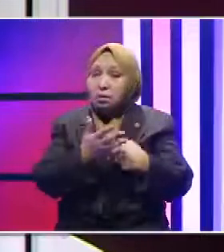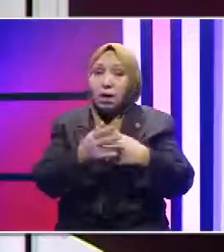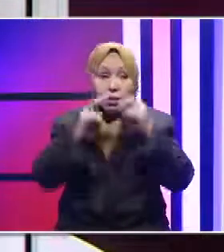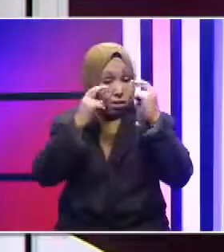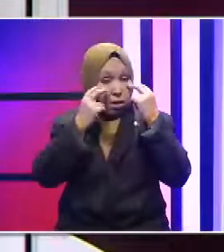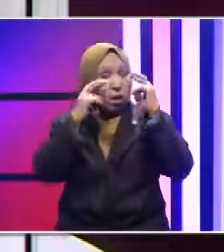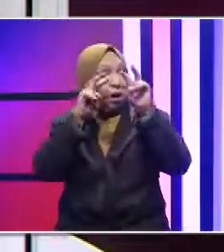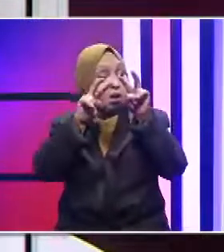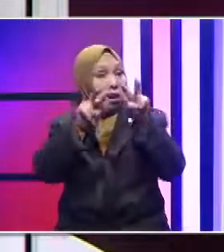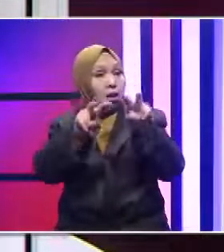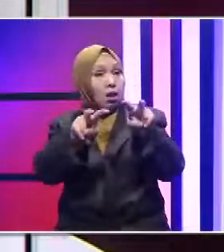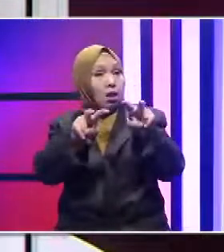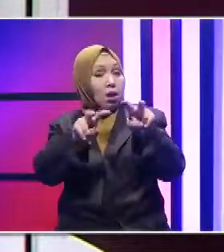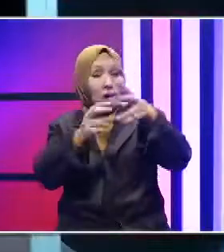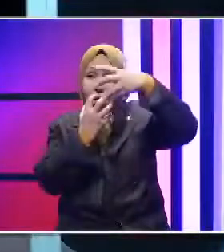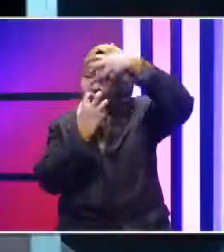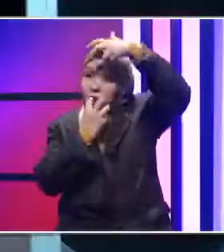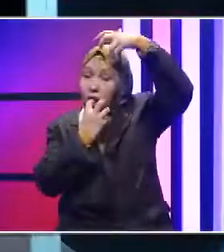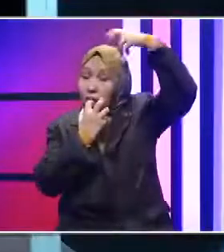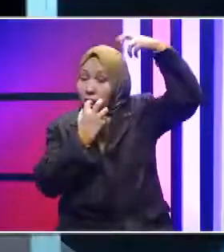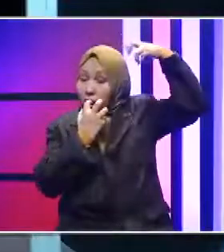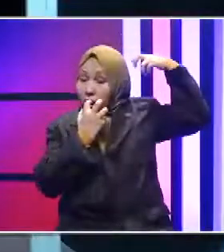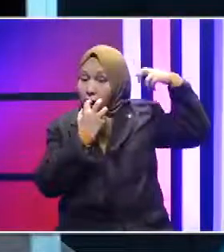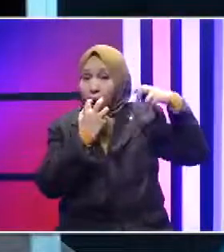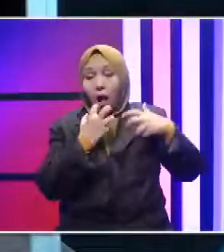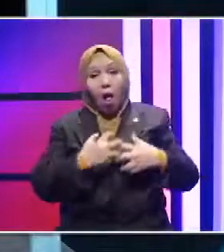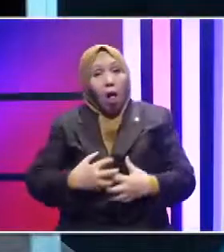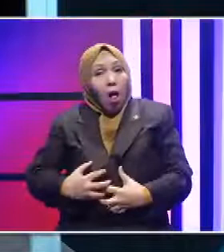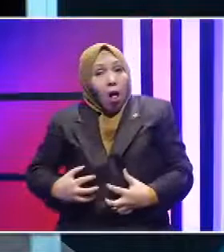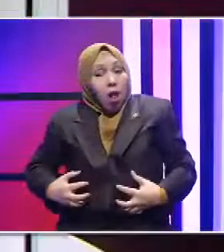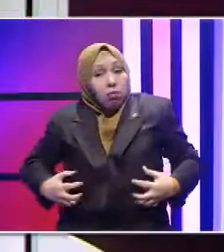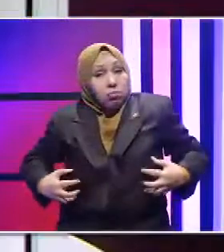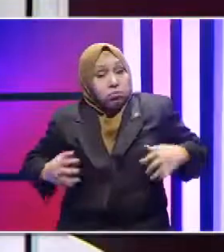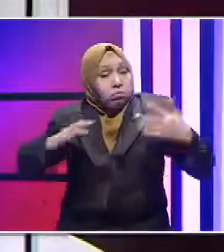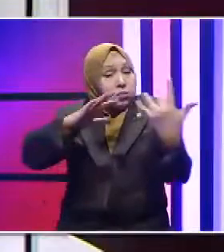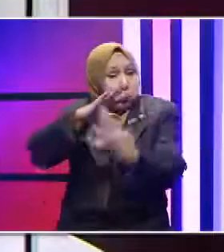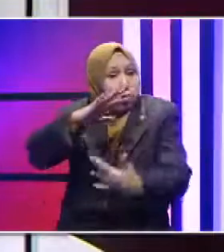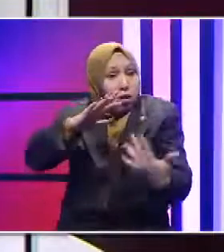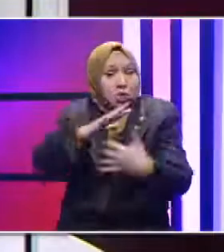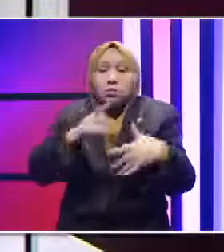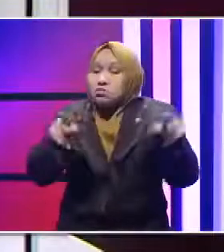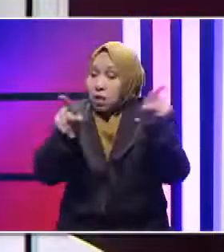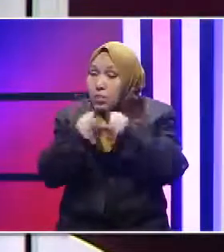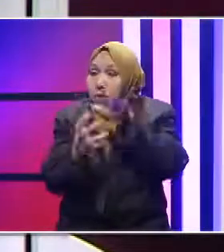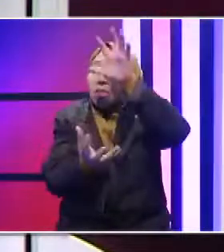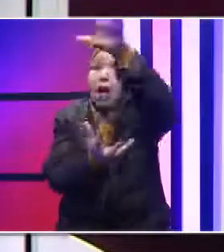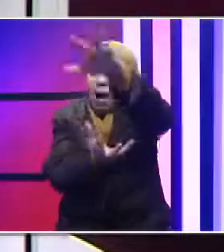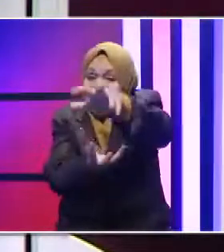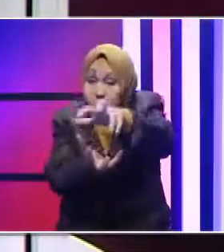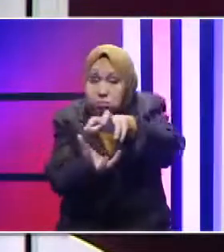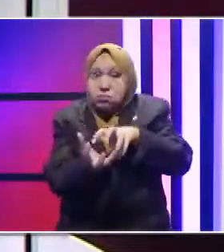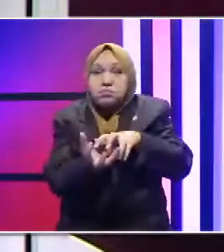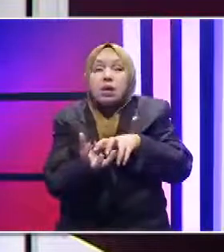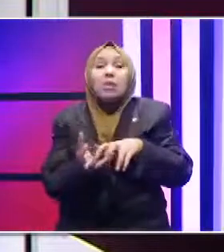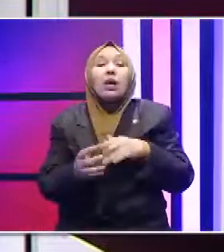pandangan singa lapar. Masya-Allah. Jahim. Ya. Jadi neraka itu dia memang macam nak ngap sahaja kepada siapa? Al